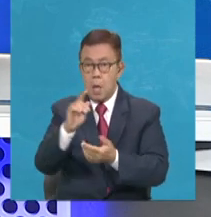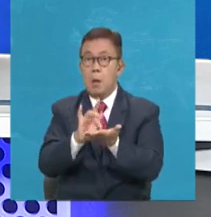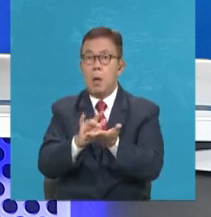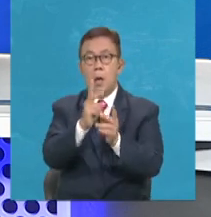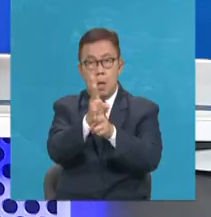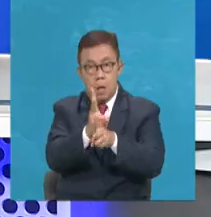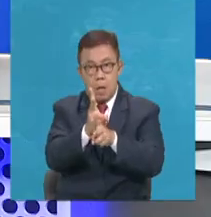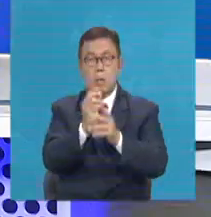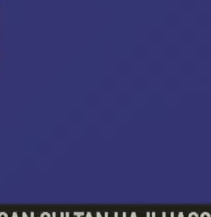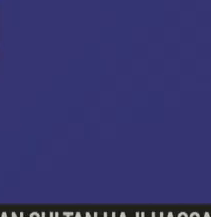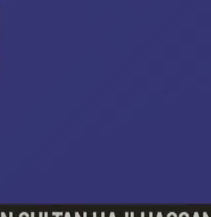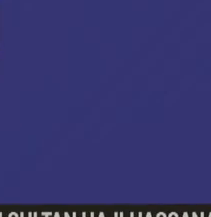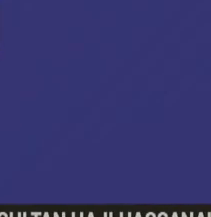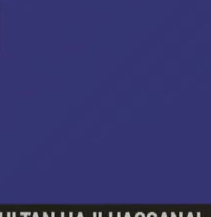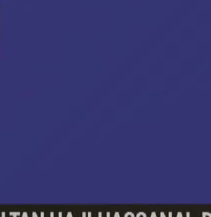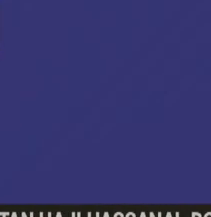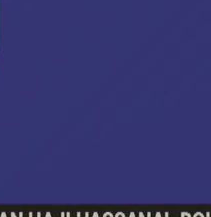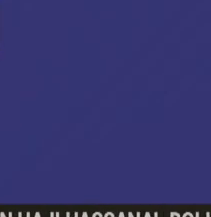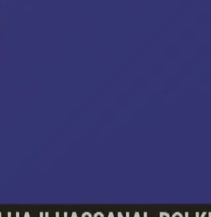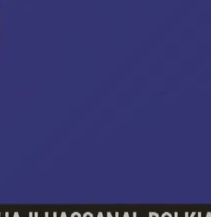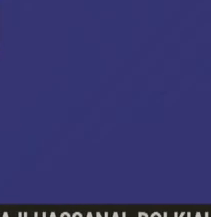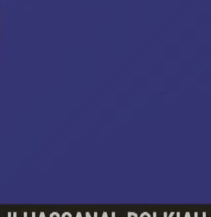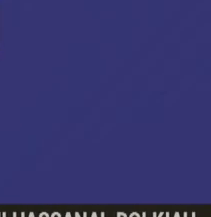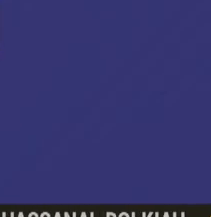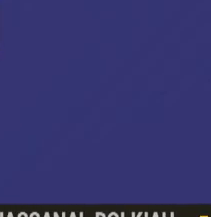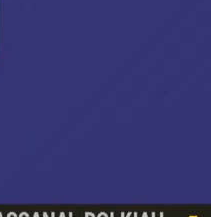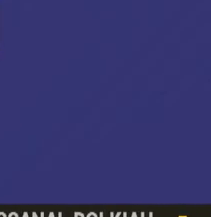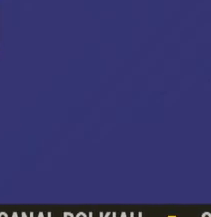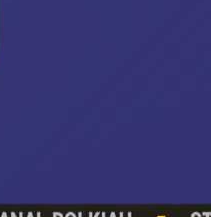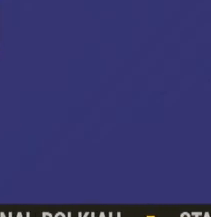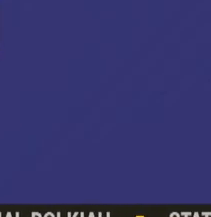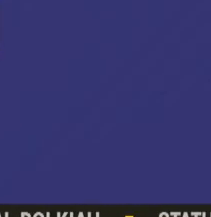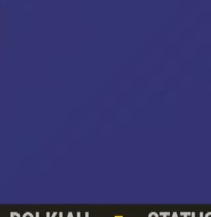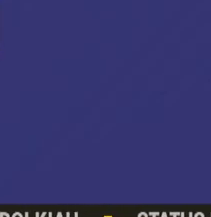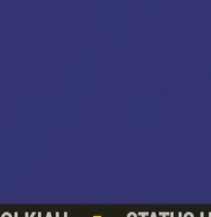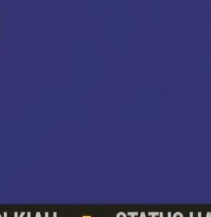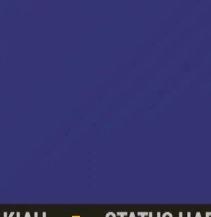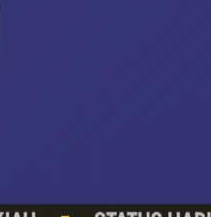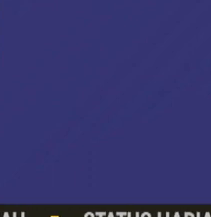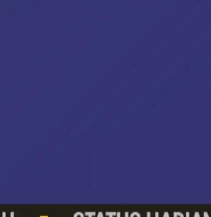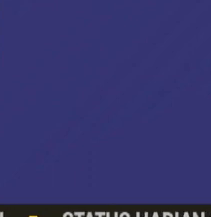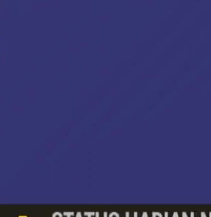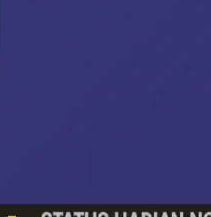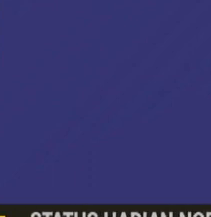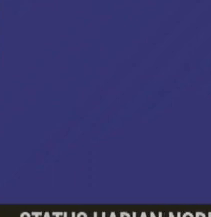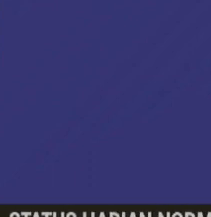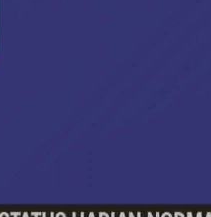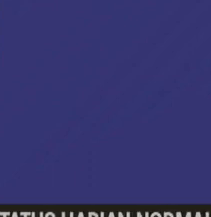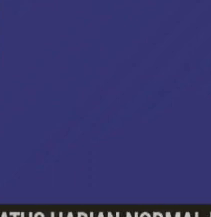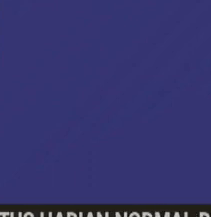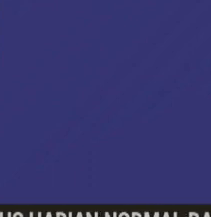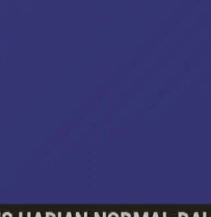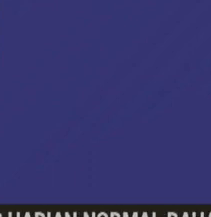bawah pemantauan rapi Kementerian Kesehatan memaklumkan 287 case dilaporkan